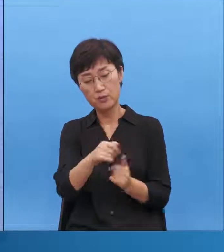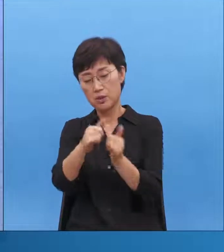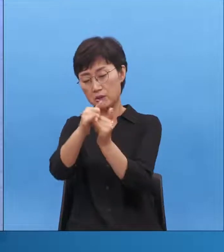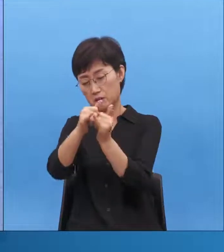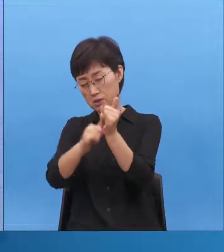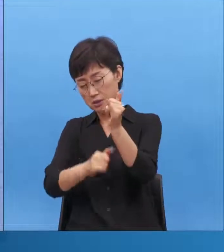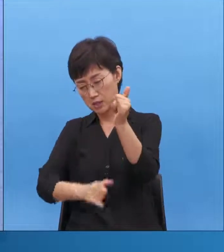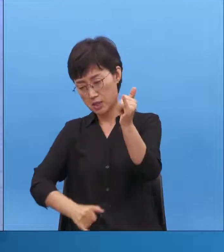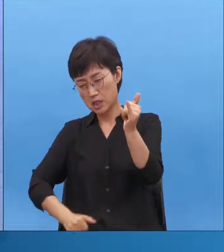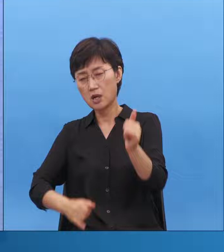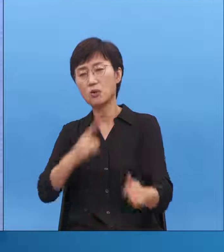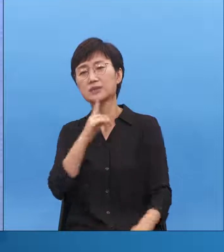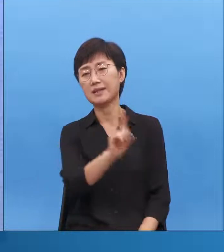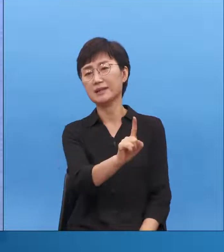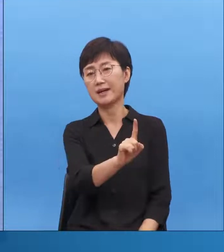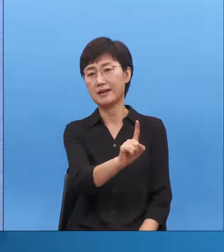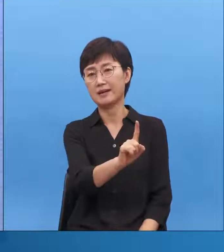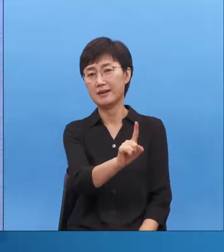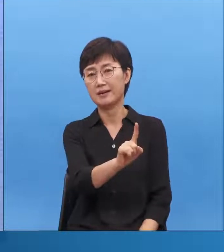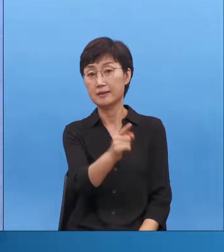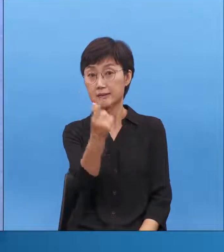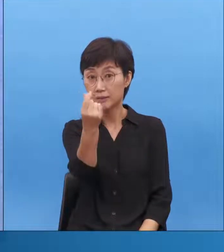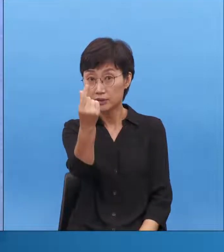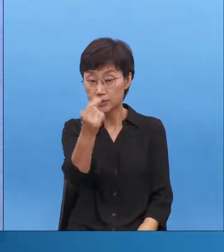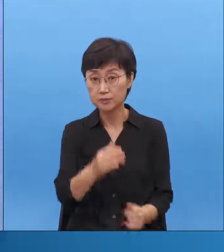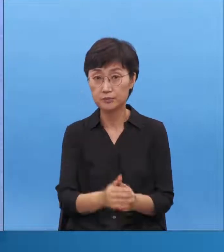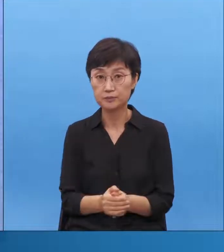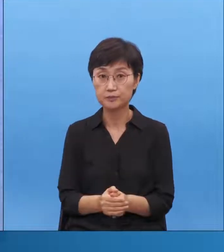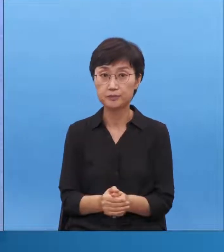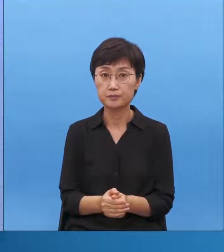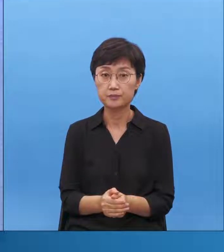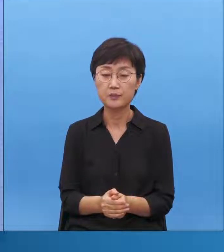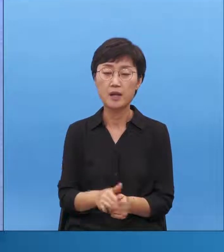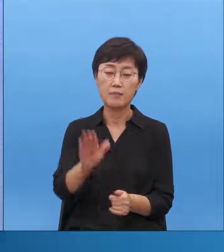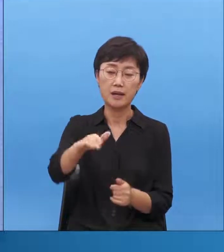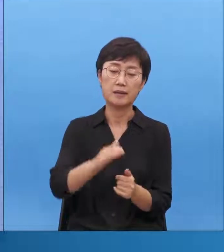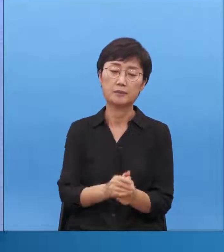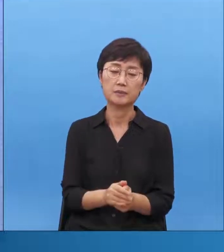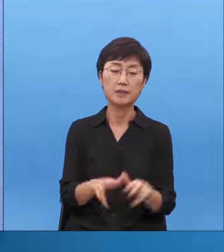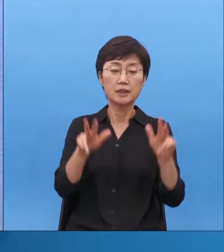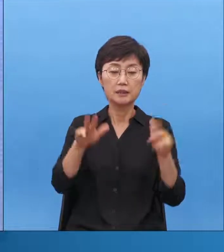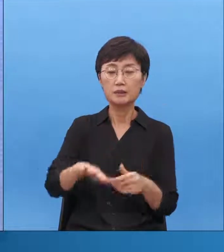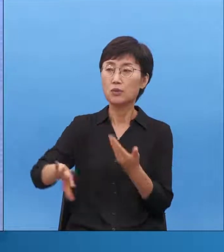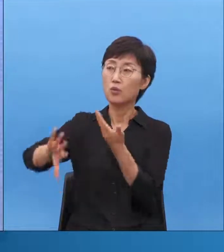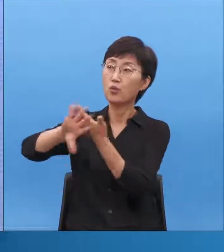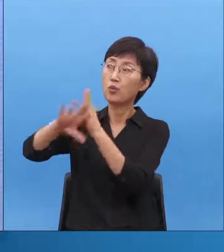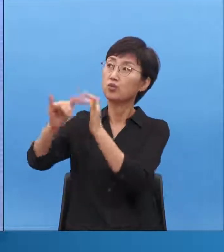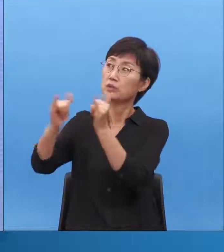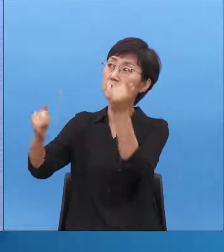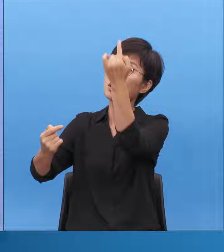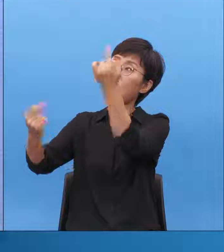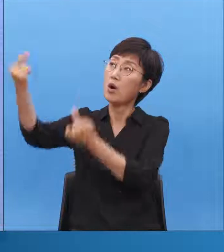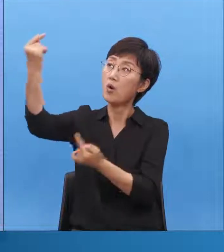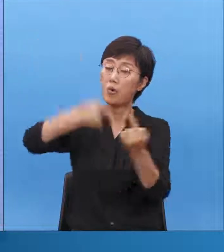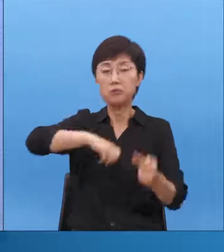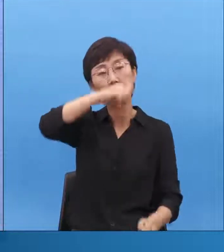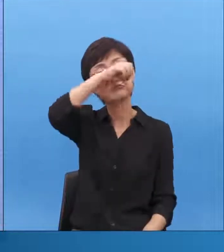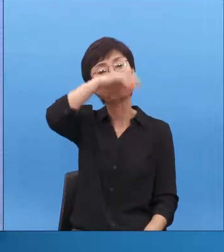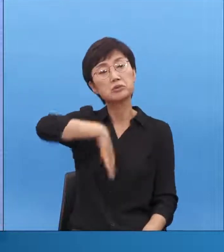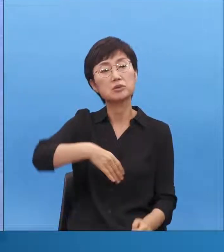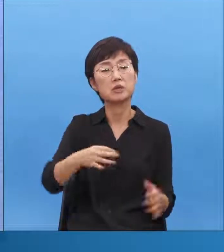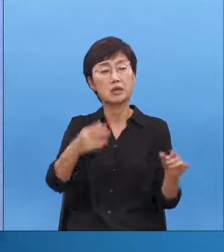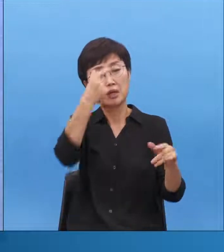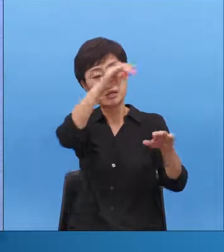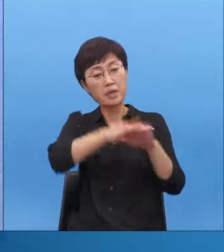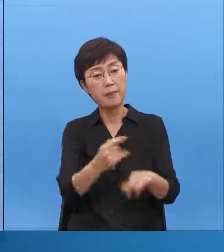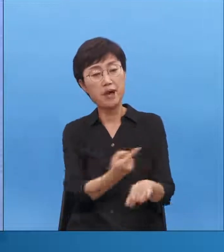need to do the same. 다민족이 와서 저렇게 앉아있다 예배드리고 가는 것이 아니고 자기들이 열쇠를 얻어가서 마음대로 쉬고